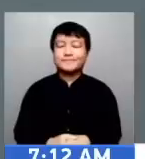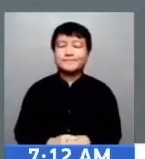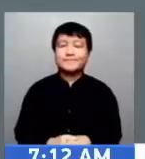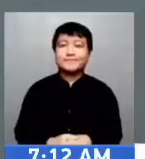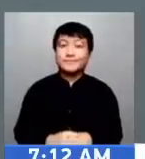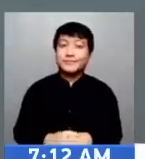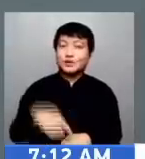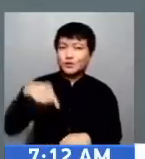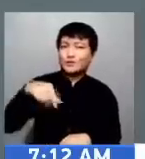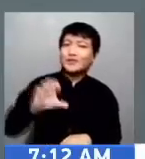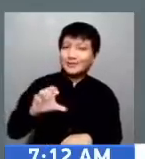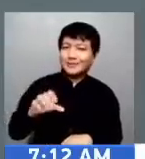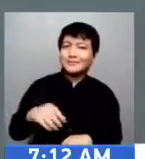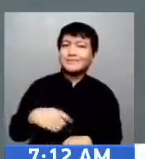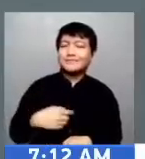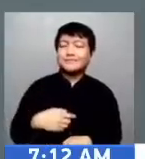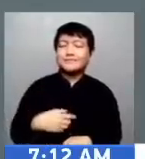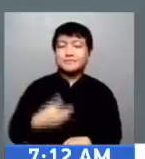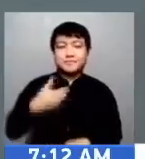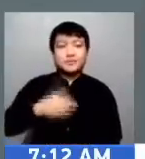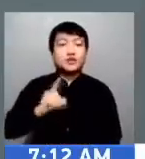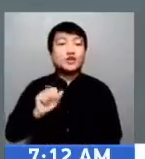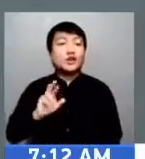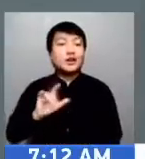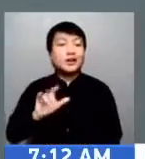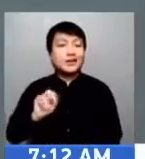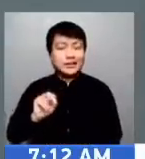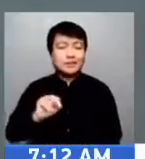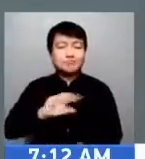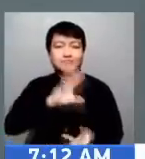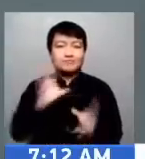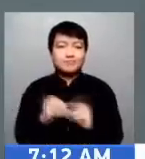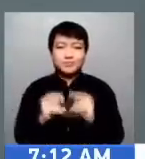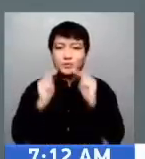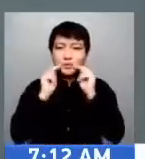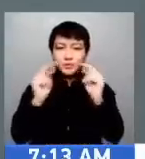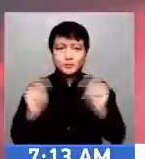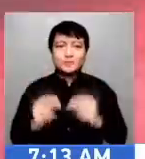Ako po si Darlene Kay para sa GMA Integrated News.